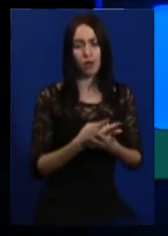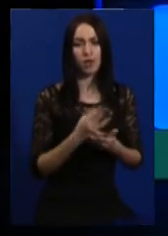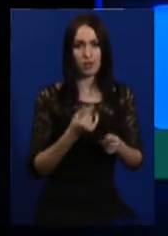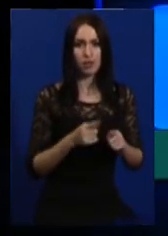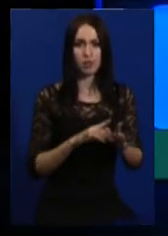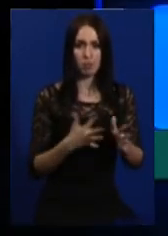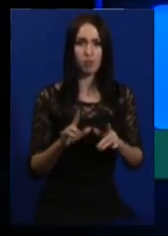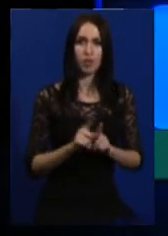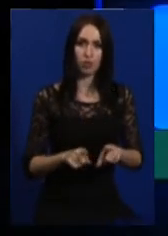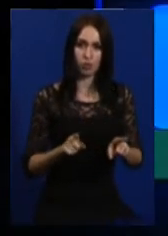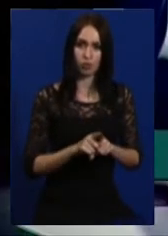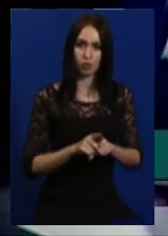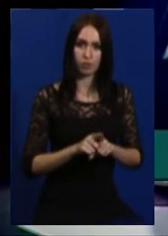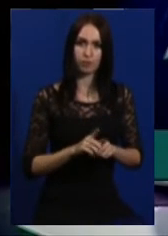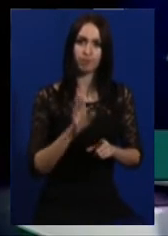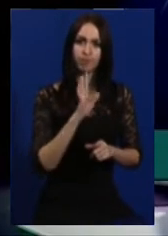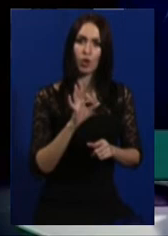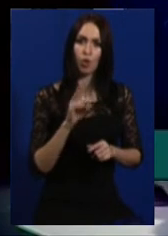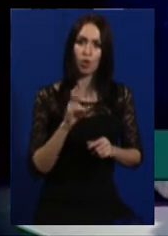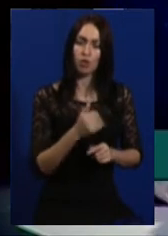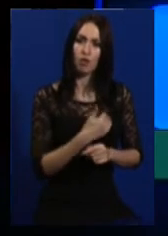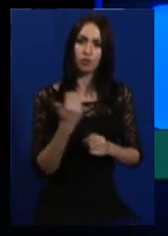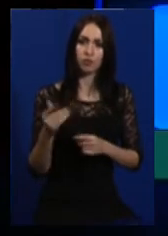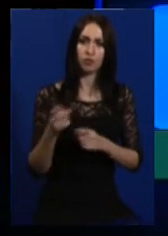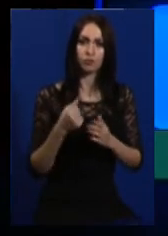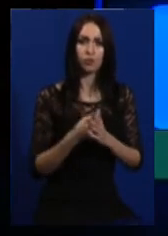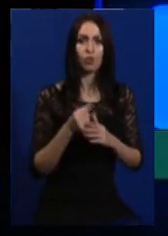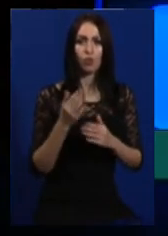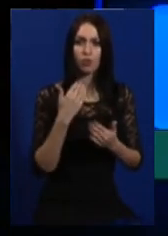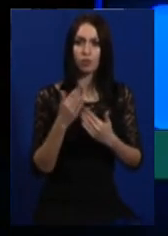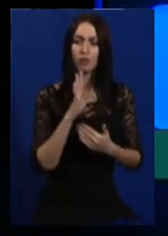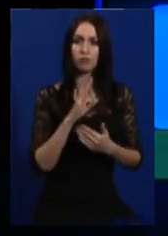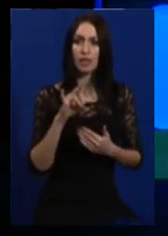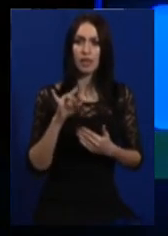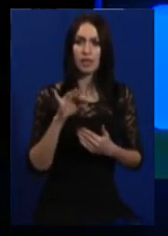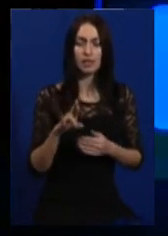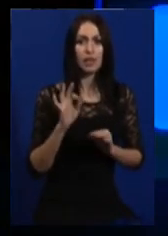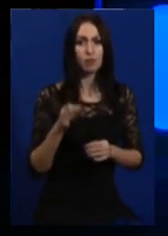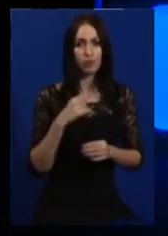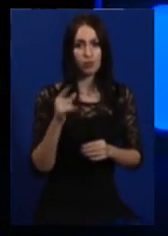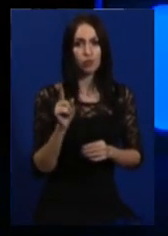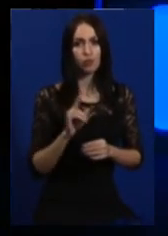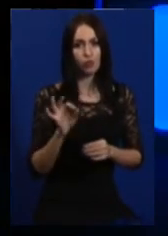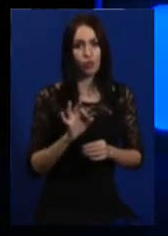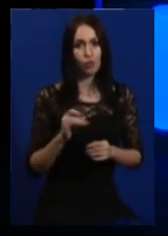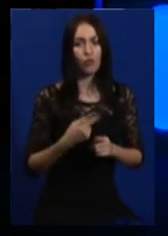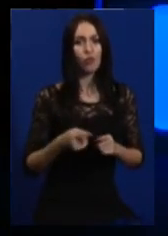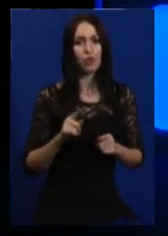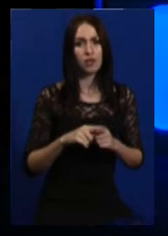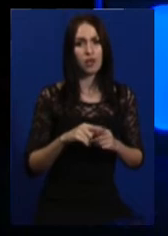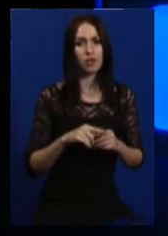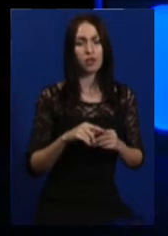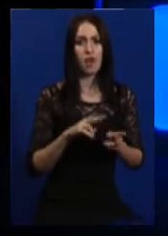тоже поняла хочу вас да лучше тогда разного пони леди оправлена за уважила что вода всего проходу